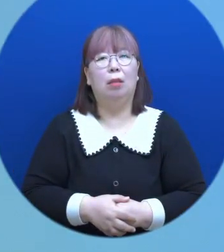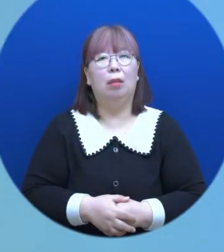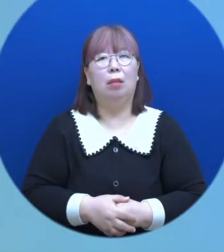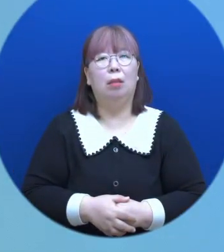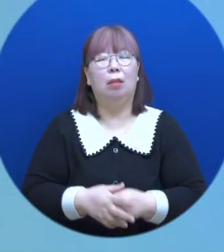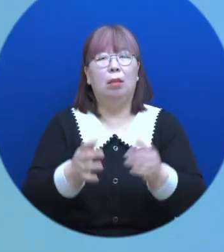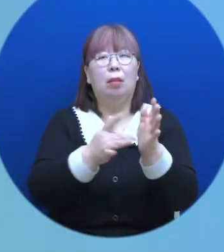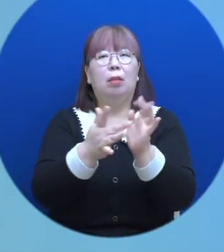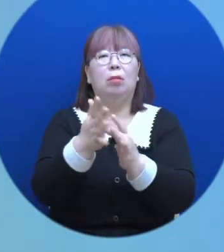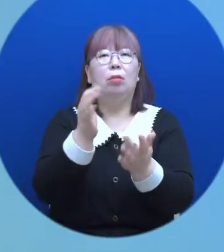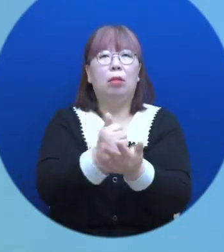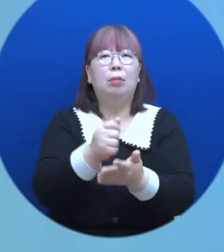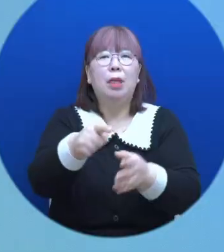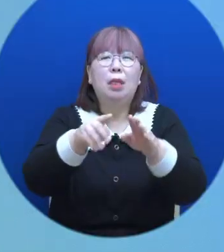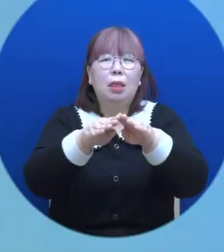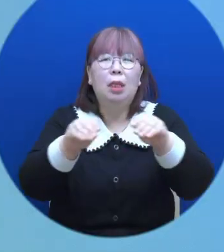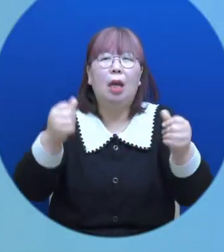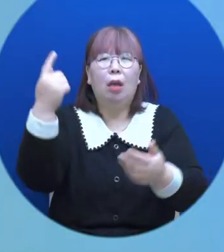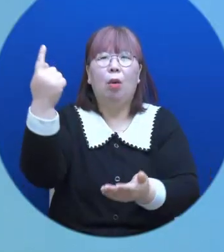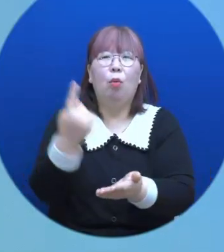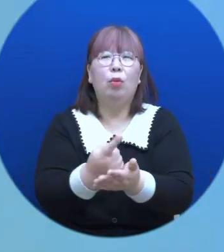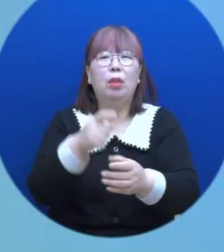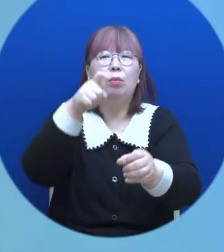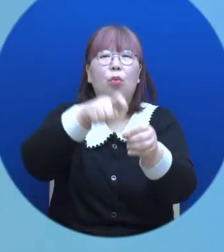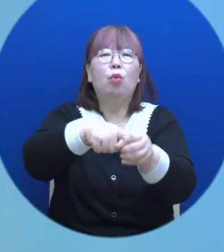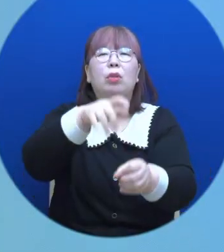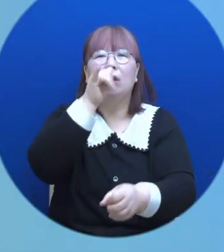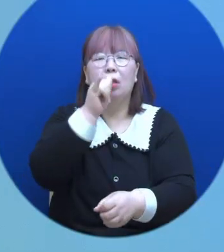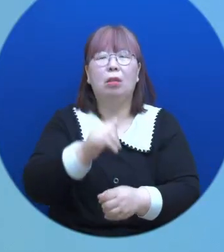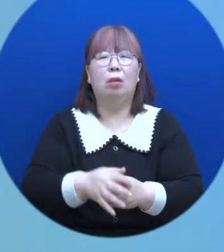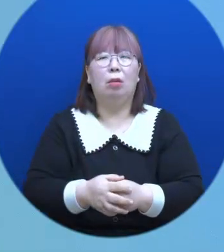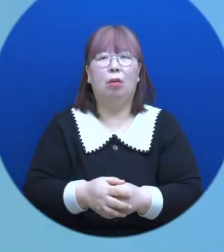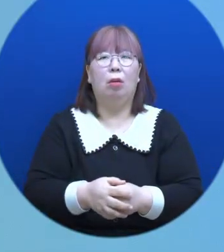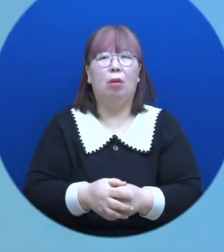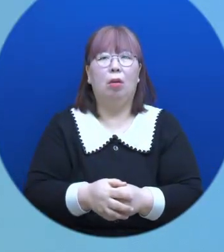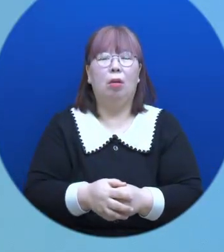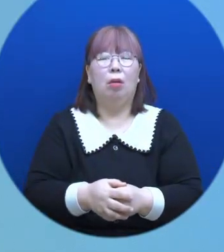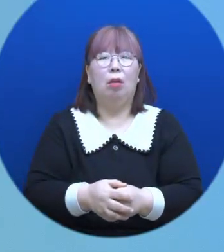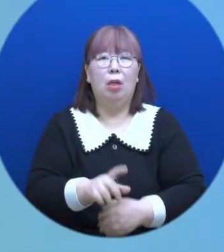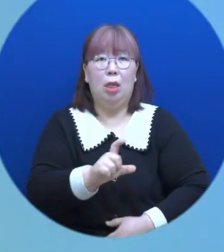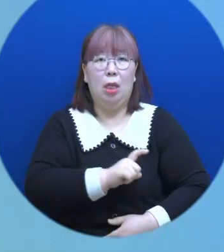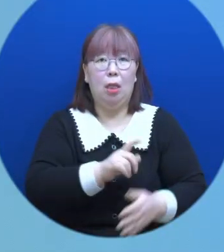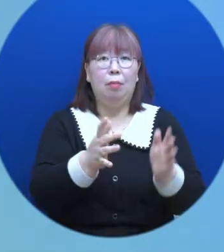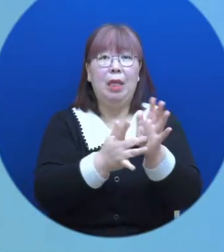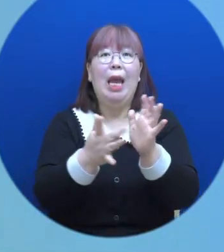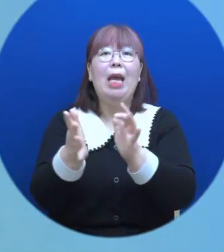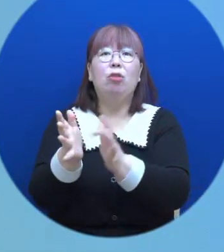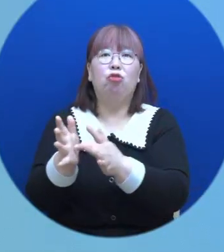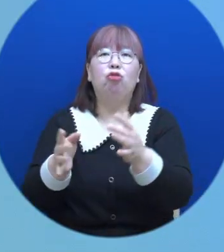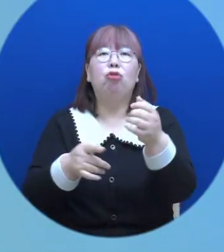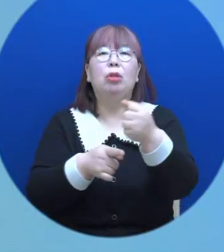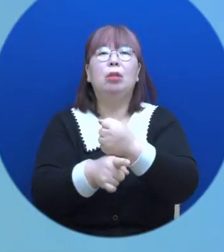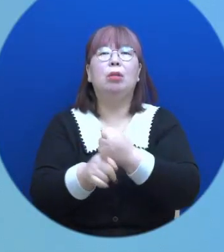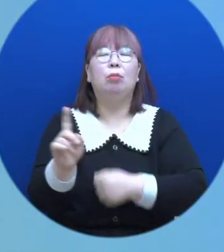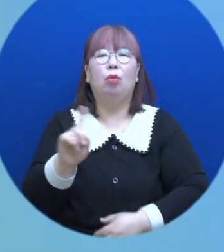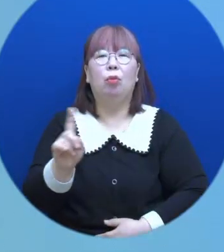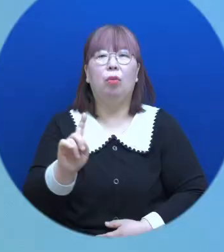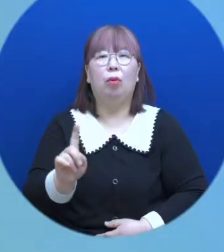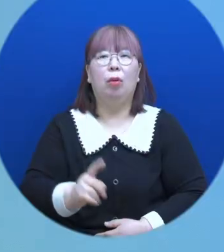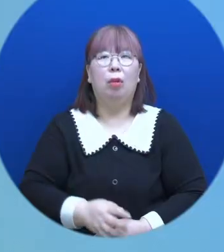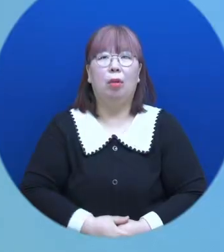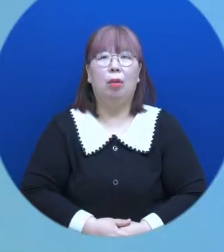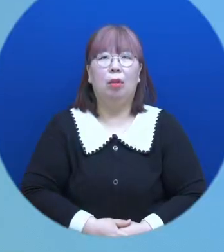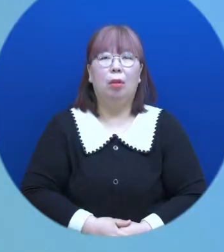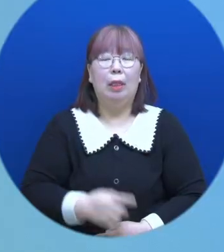예수님께서 이 땅 위에 오신 목적이 있잖아요. 이름 예수의 뜻이 무엇입니까?